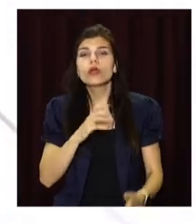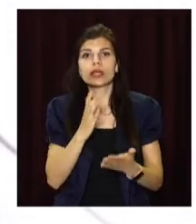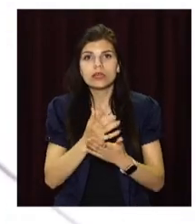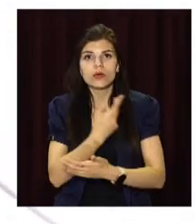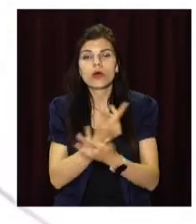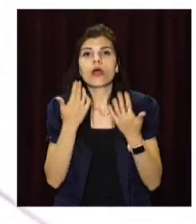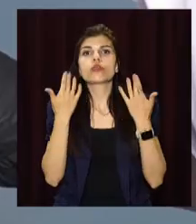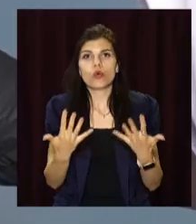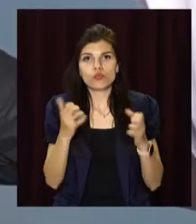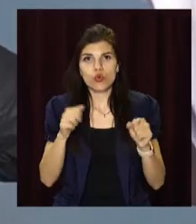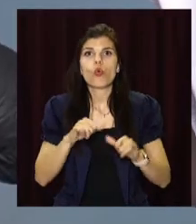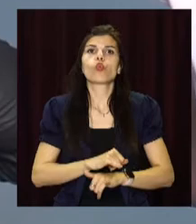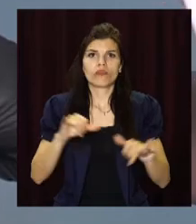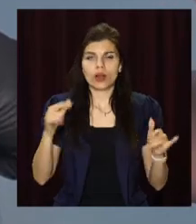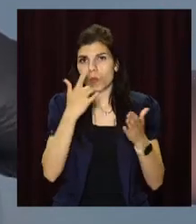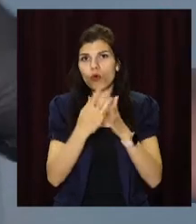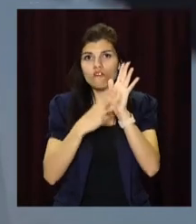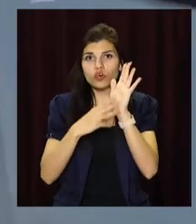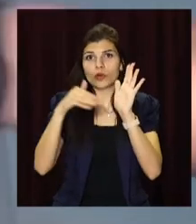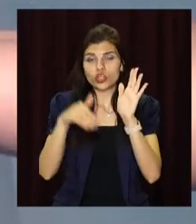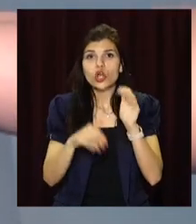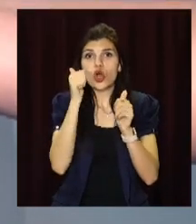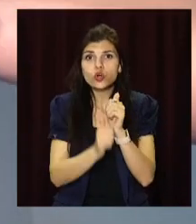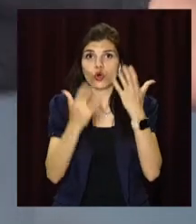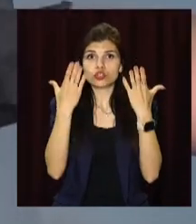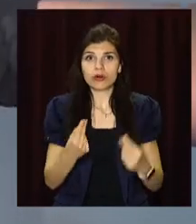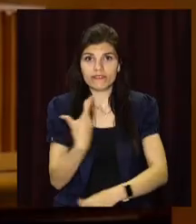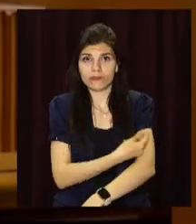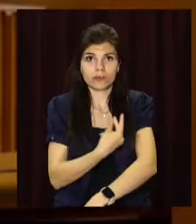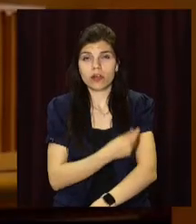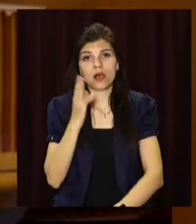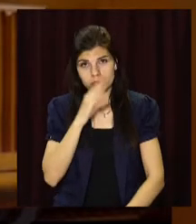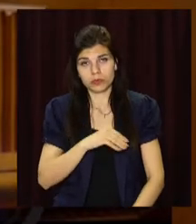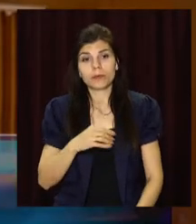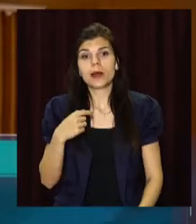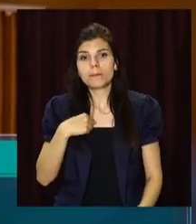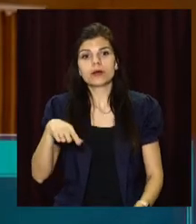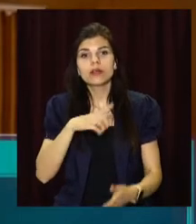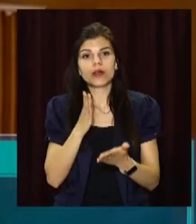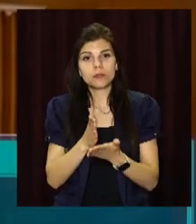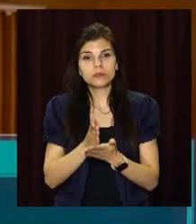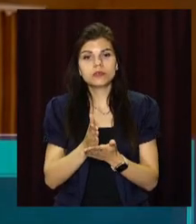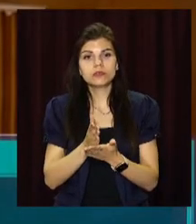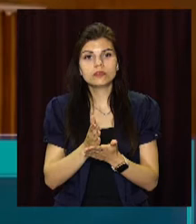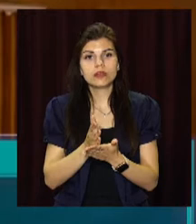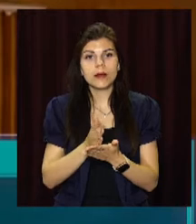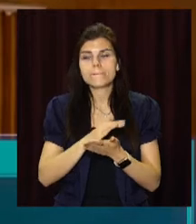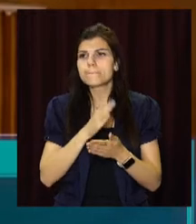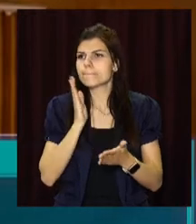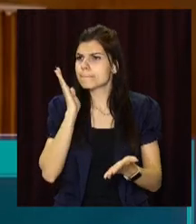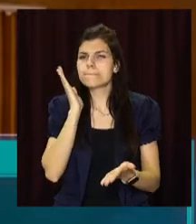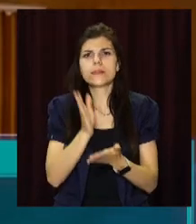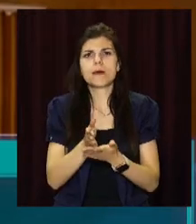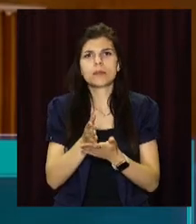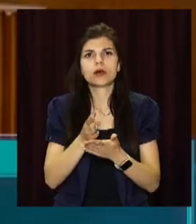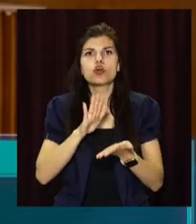в кілька разів більше людей – понад 80 тисяч щодня. Ми наразі маємо прямих